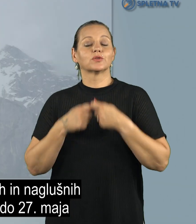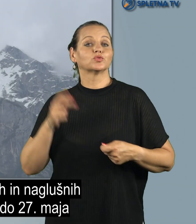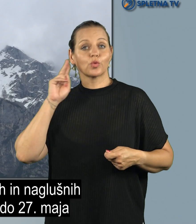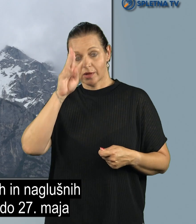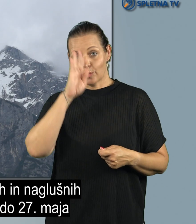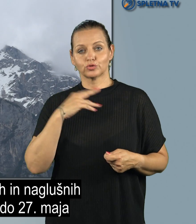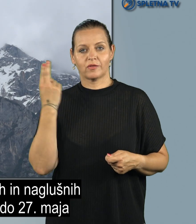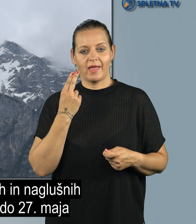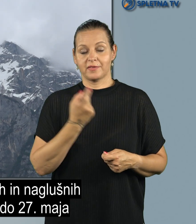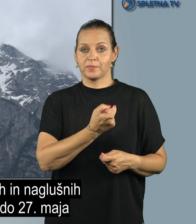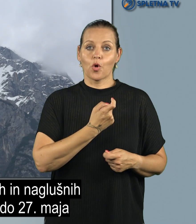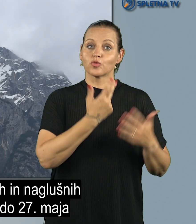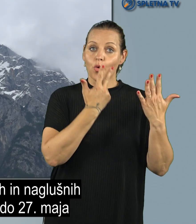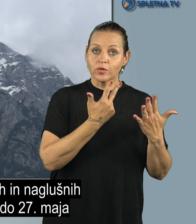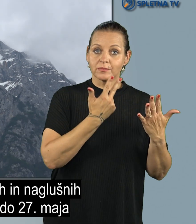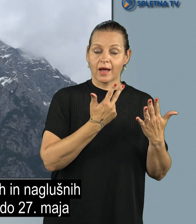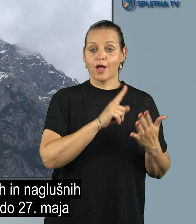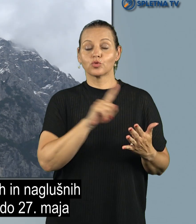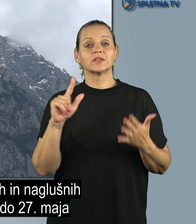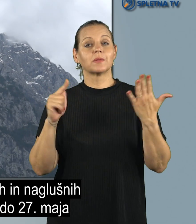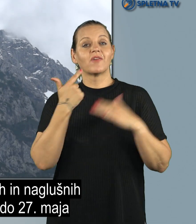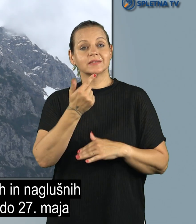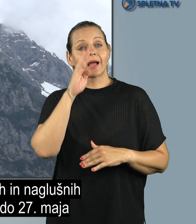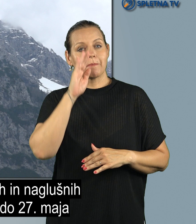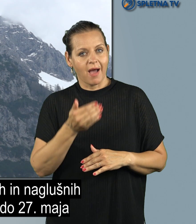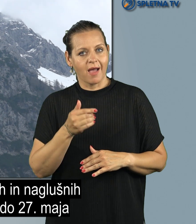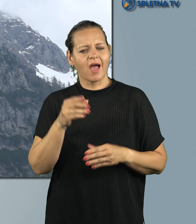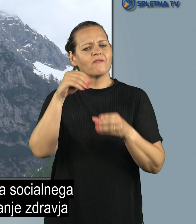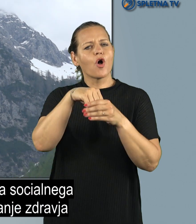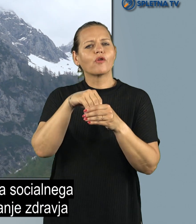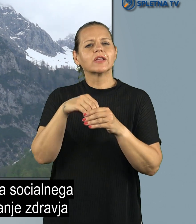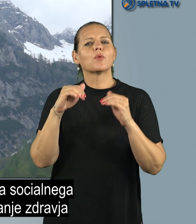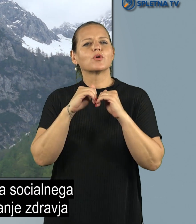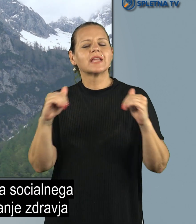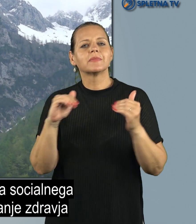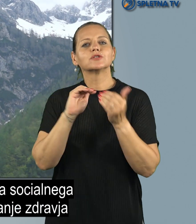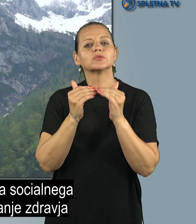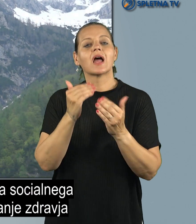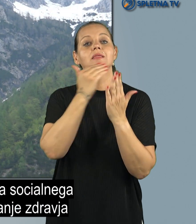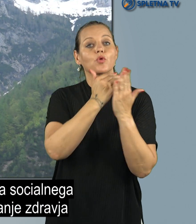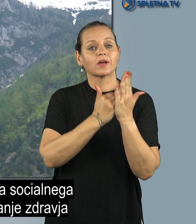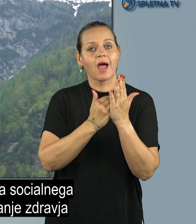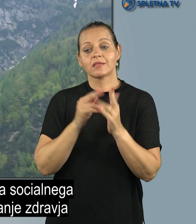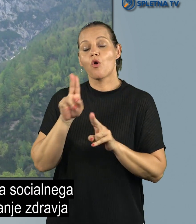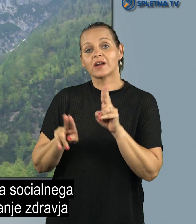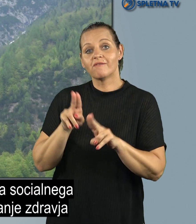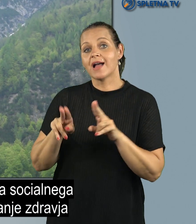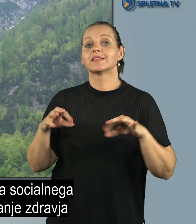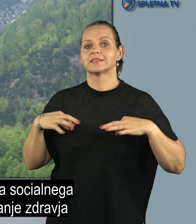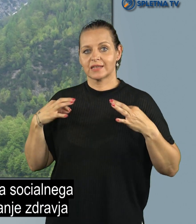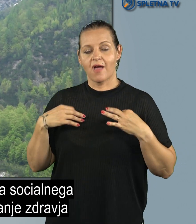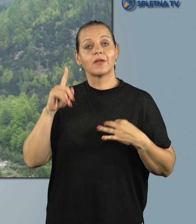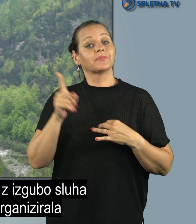Zveza društev gluhih in naglušnih Slovenije je od 8. do 27. maja v okviru posebnega